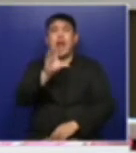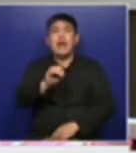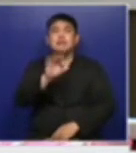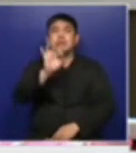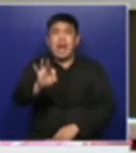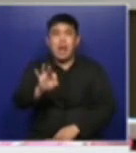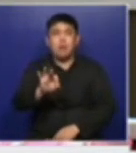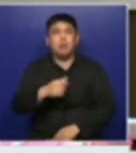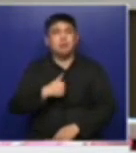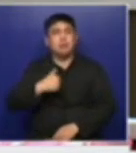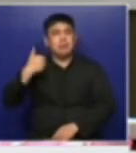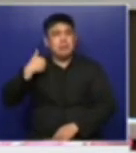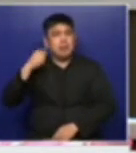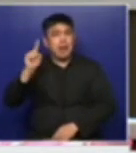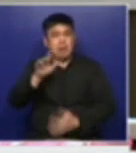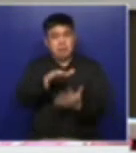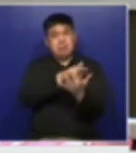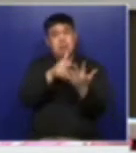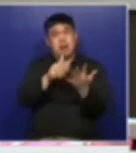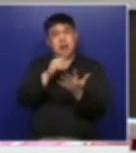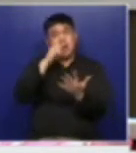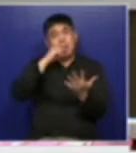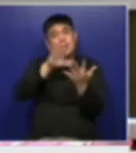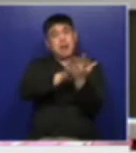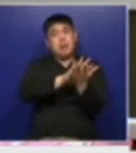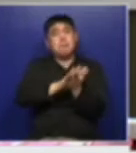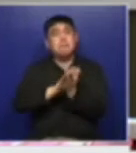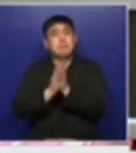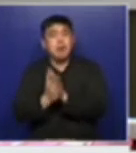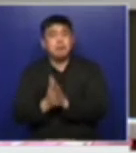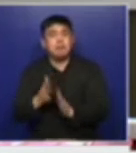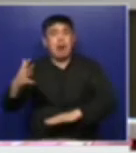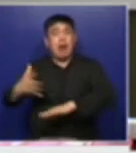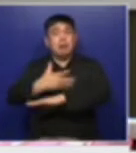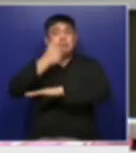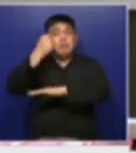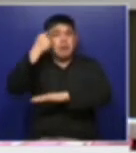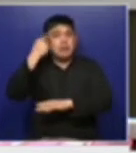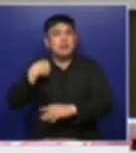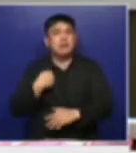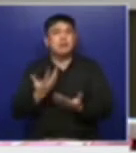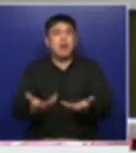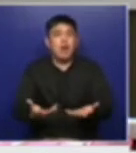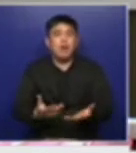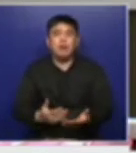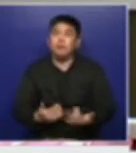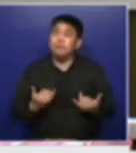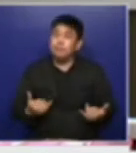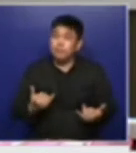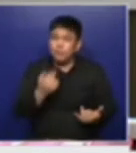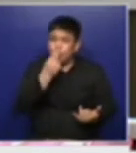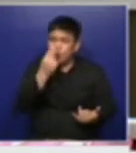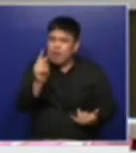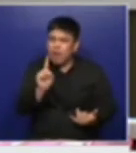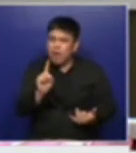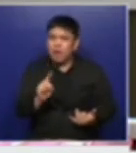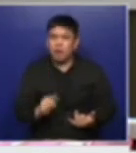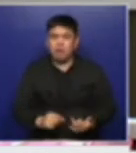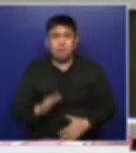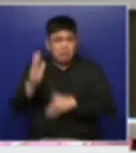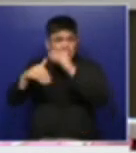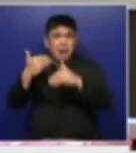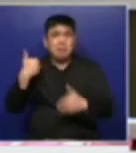259ให้มีแผนการปฏิรูปด้านการเมืองเป็นไงครับการเมืองวันนี้ปฏิรูปไปถึง